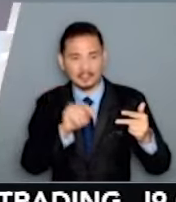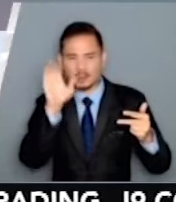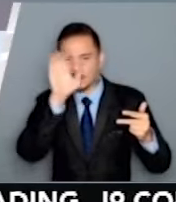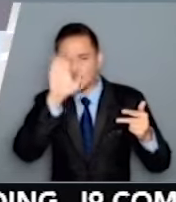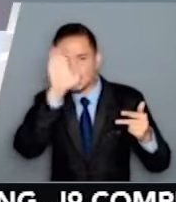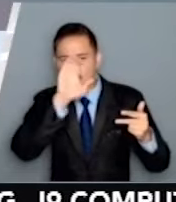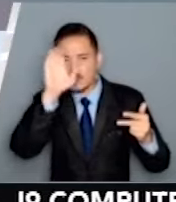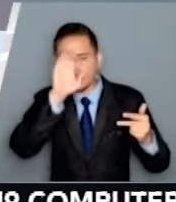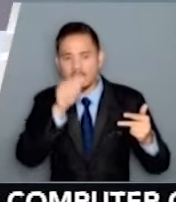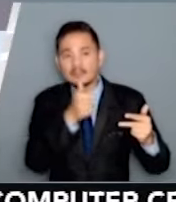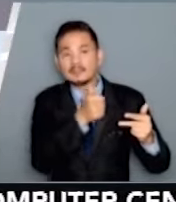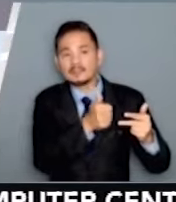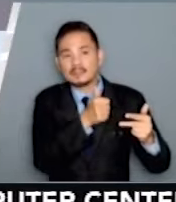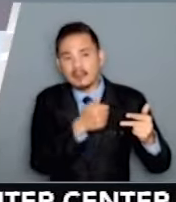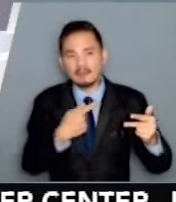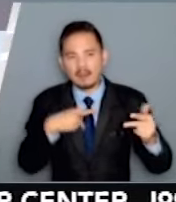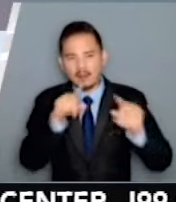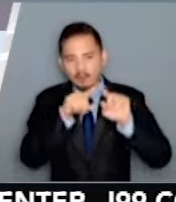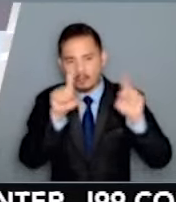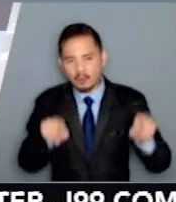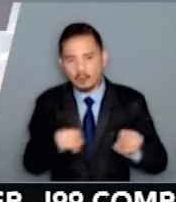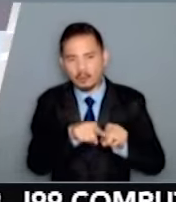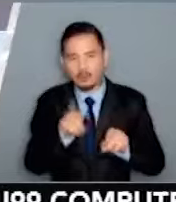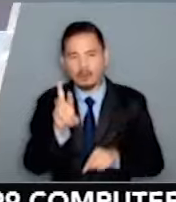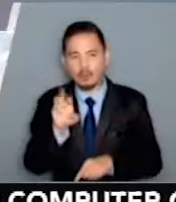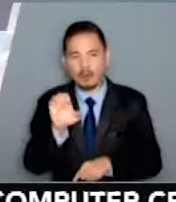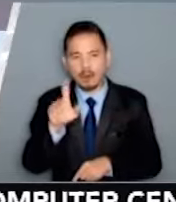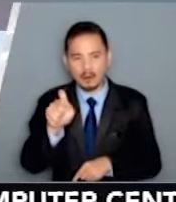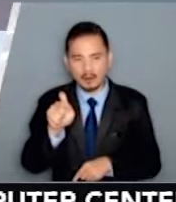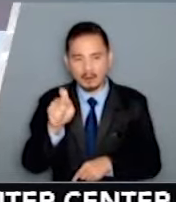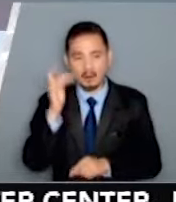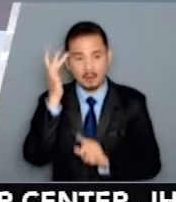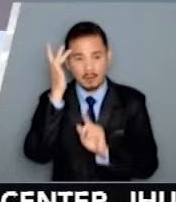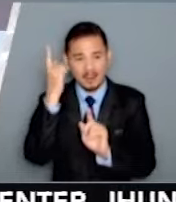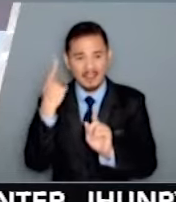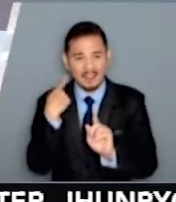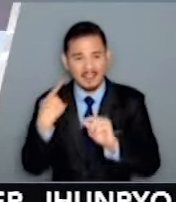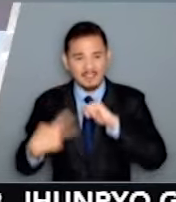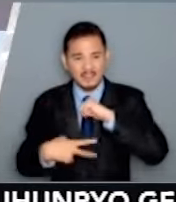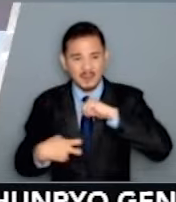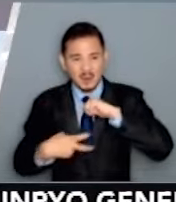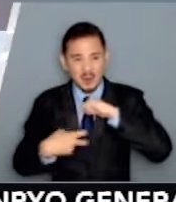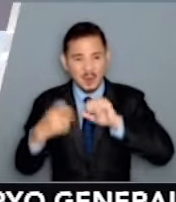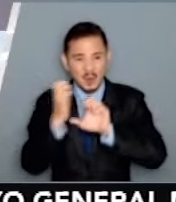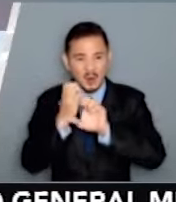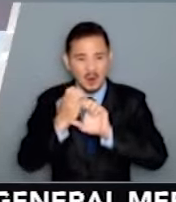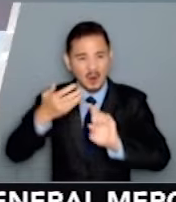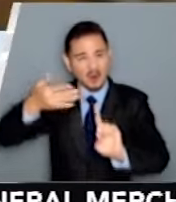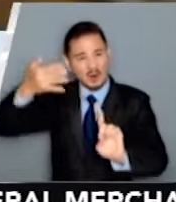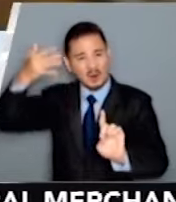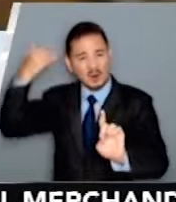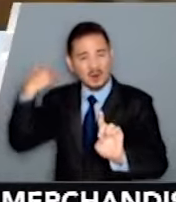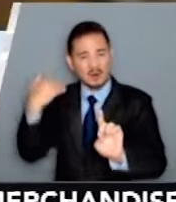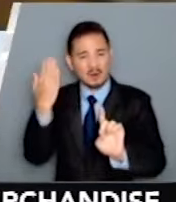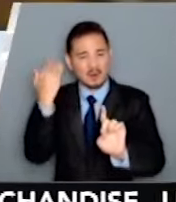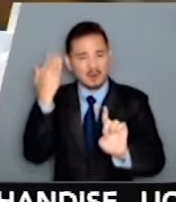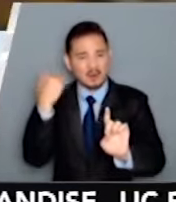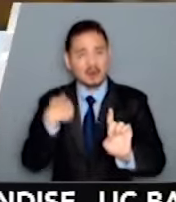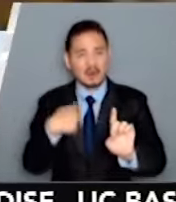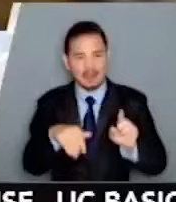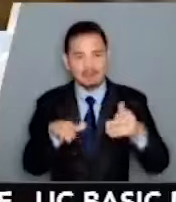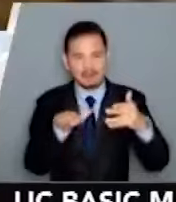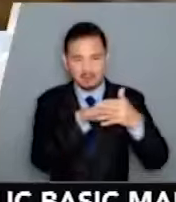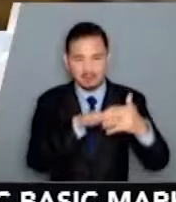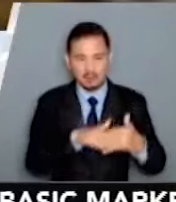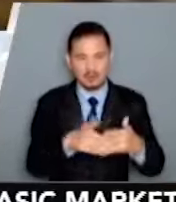na may warrant of arrest para sa kasong paglabag sa New Anti-Carnapping Act. Sasampahan siya ng panibagong reklamo, gayon din ang